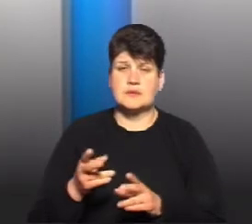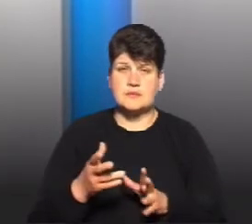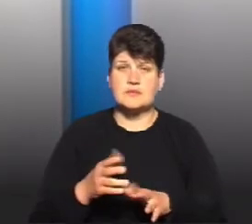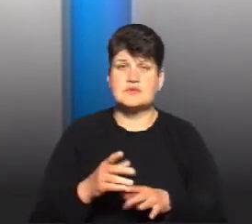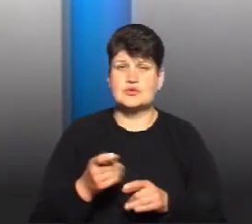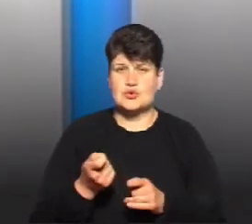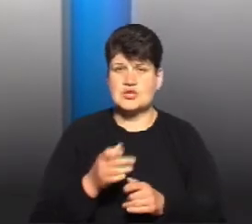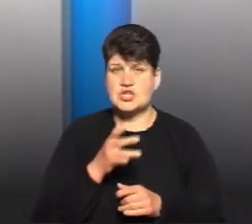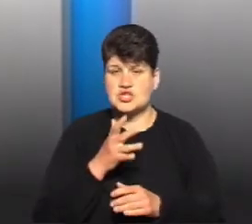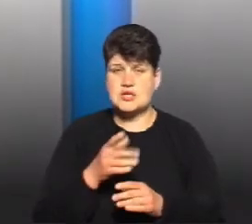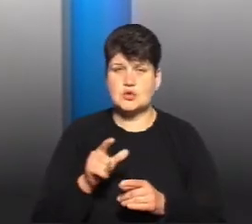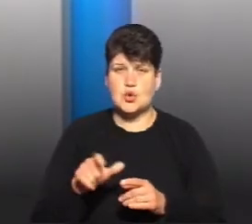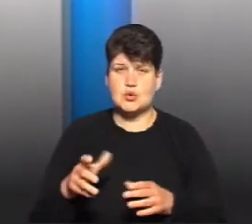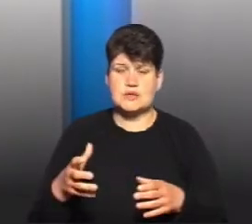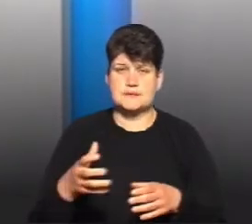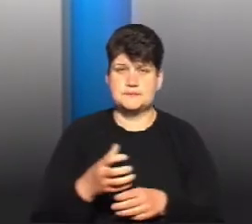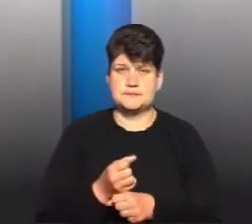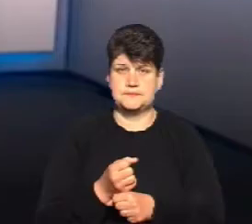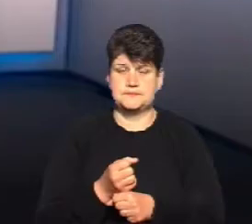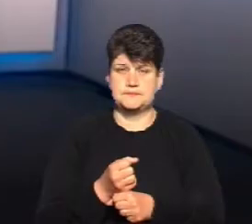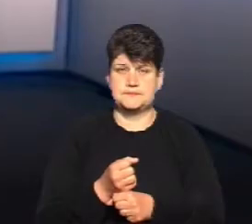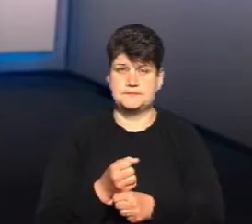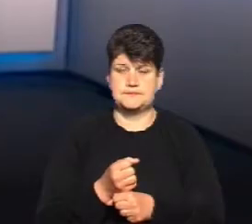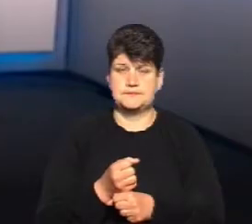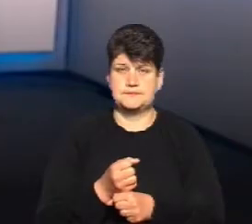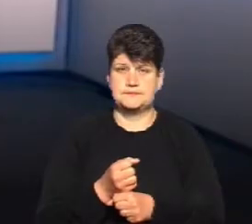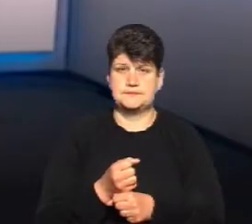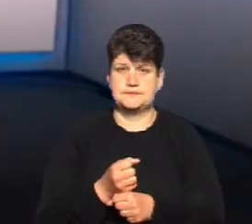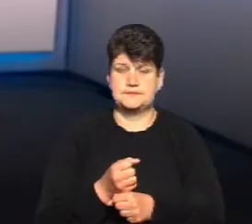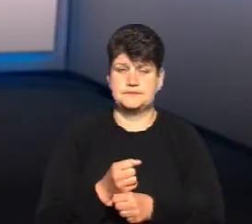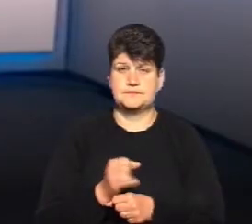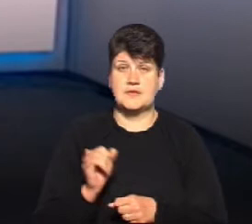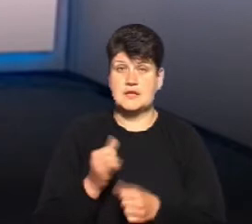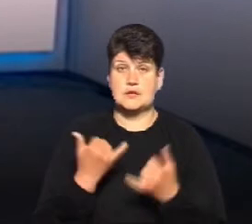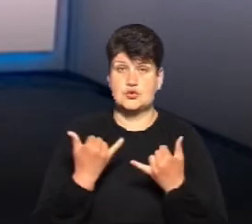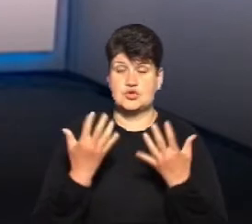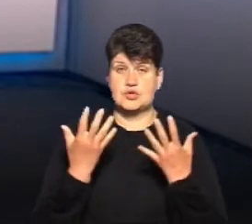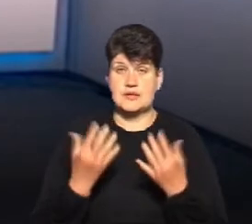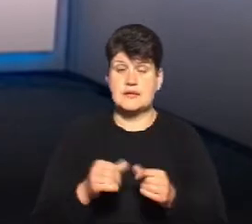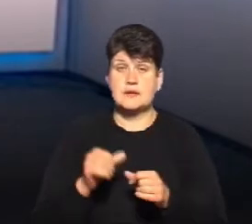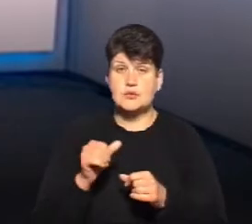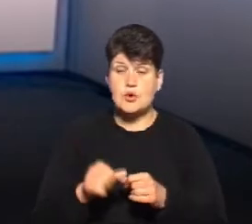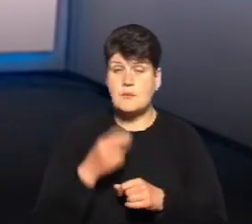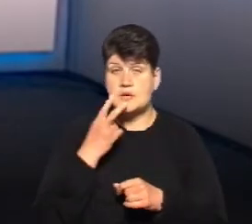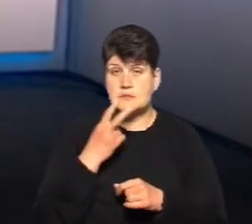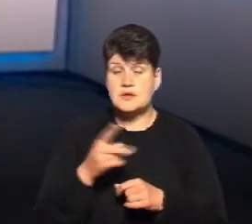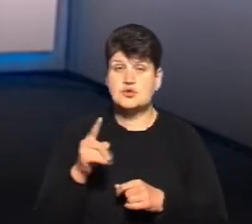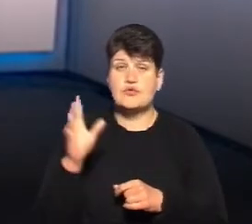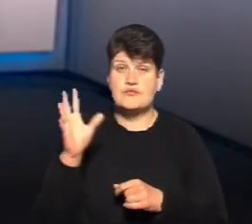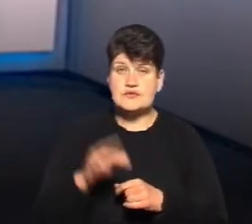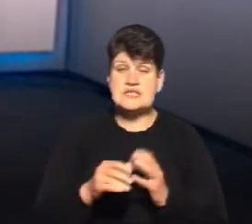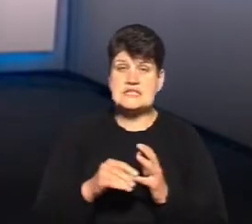людині зменшує відповідно. І на сьогоднішній день, крім того, також передбачено, що всі земельні ділянки,